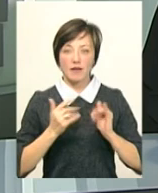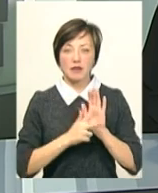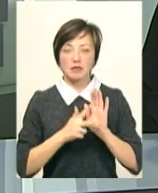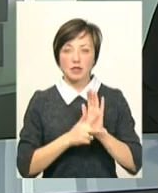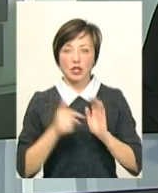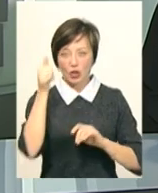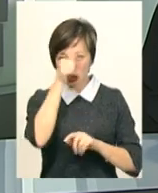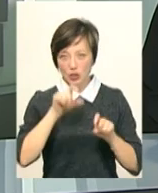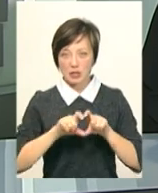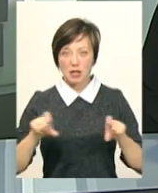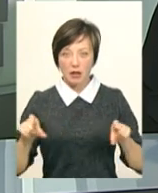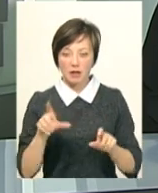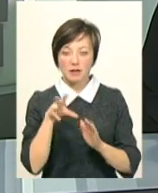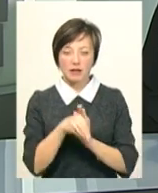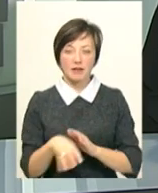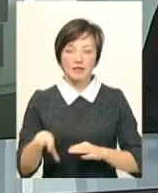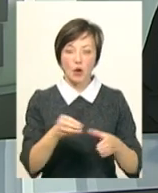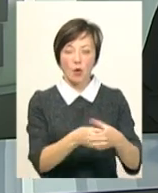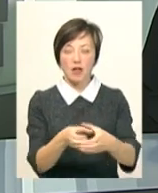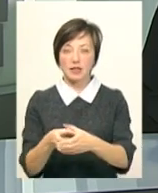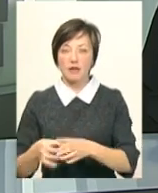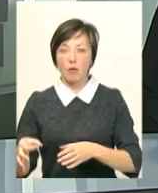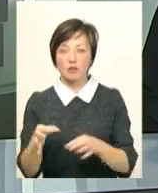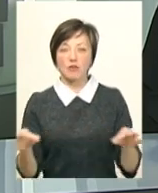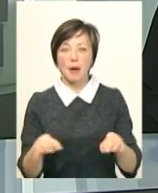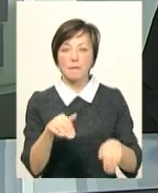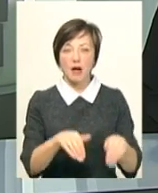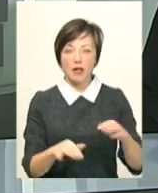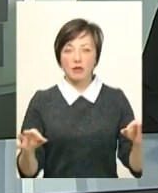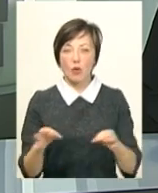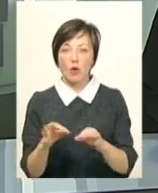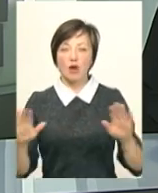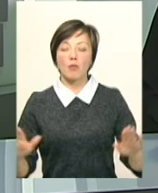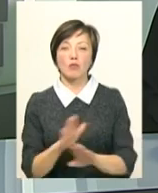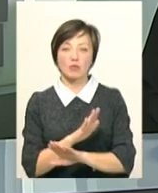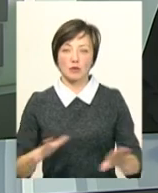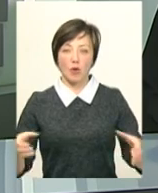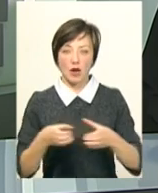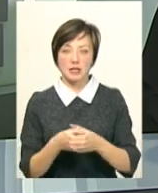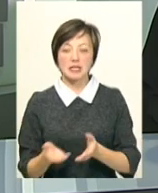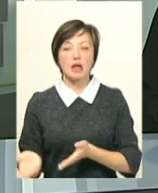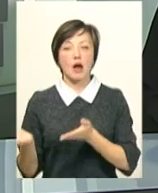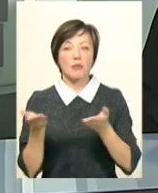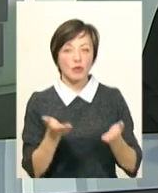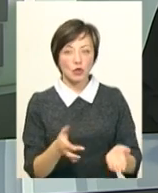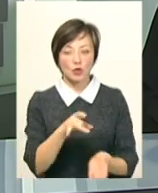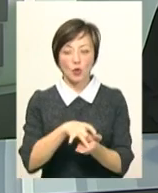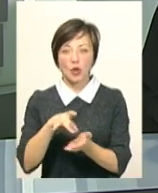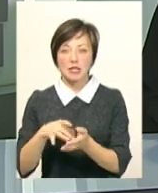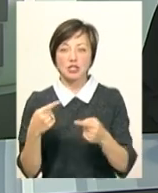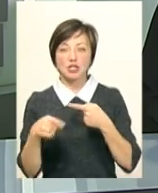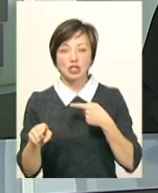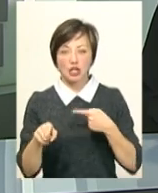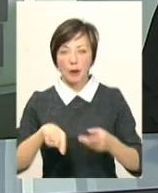80-річчю заходу. В опері задіяні всі колективи обласної філармонії – балет, хор та симфонічний оркестр. Запрошені солісти з інших міст.